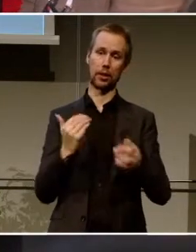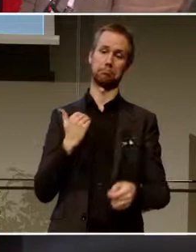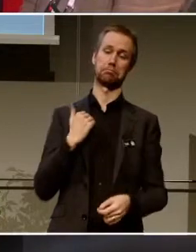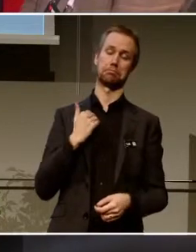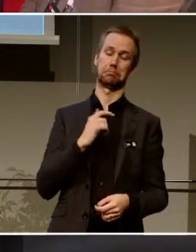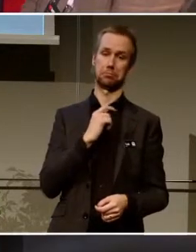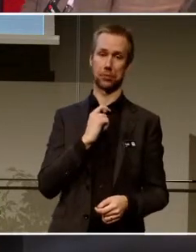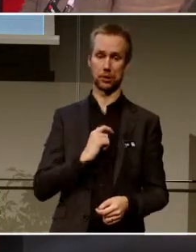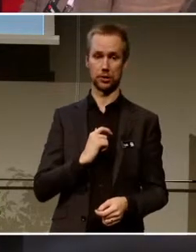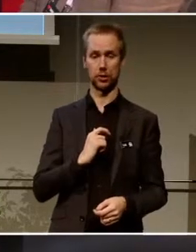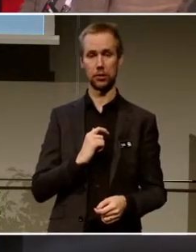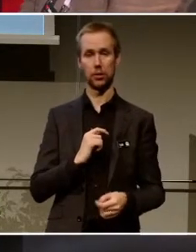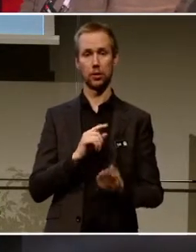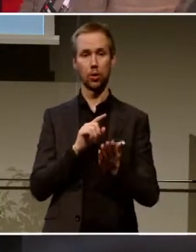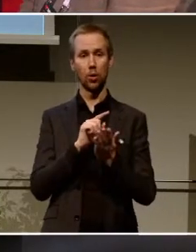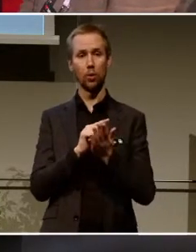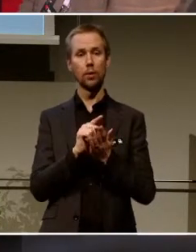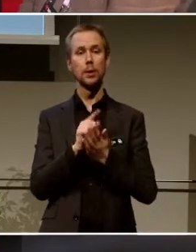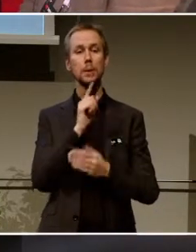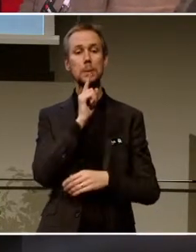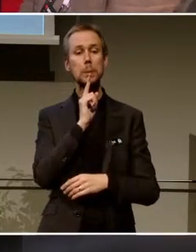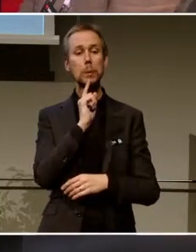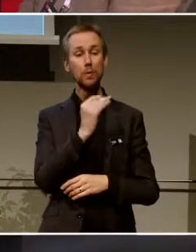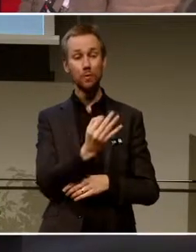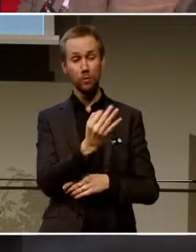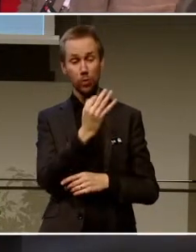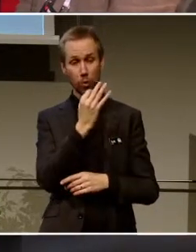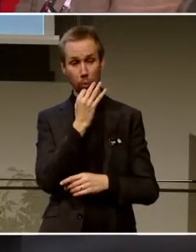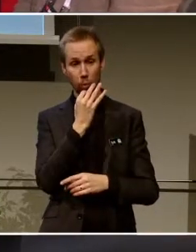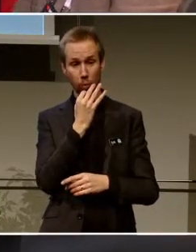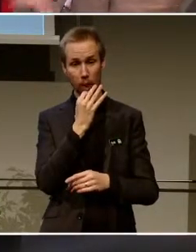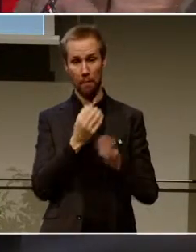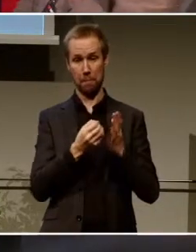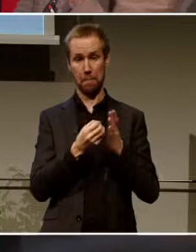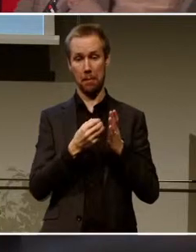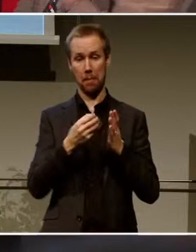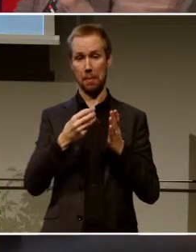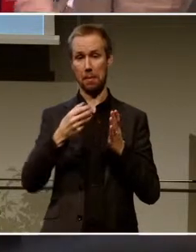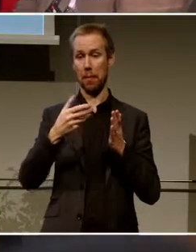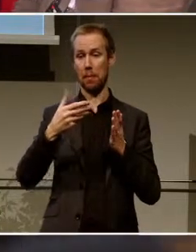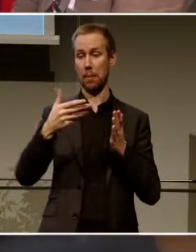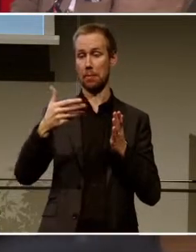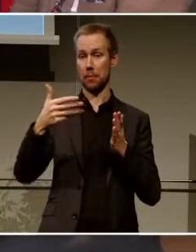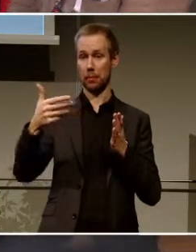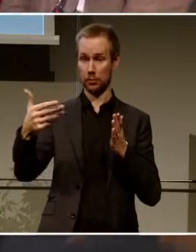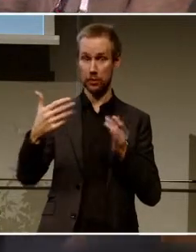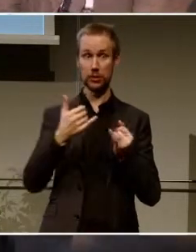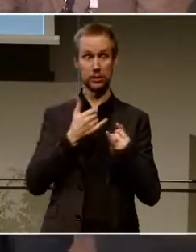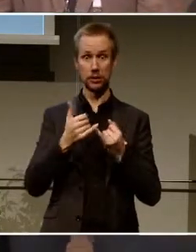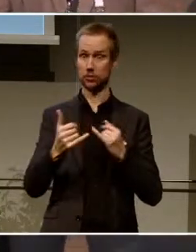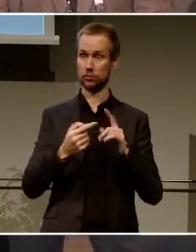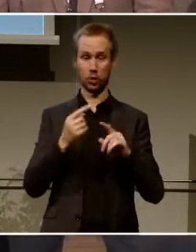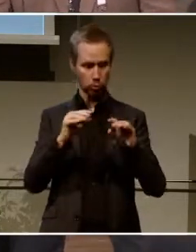ofta kommer det en liten fråga som sen utvecklas till någonting större, som sen blir något större. Till slut så undervisar